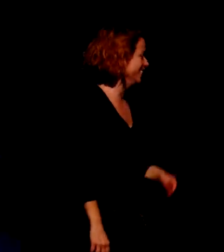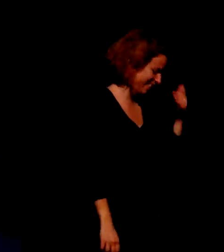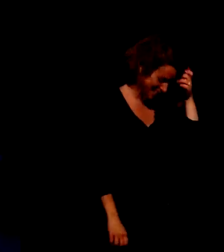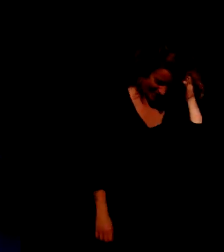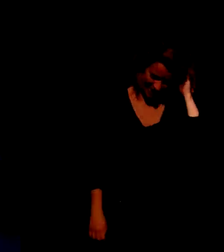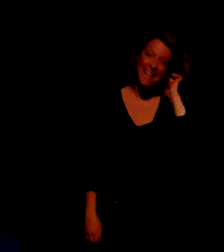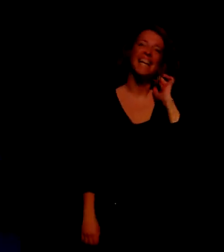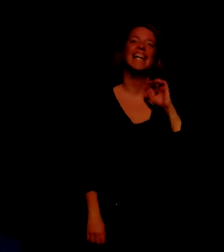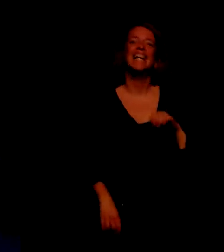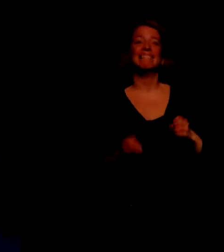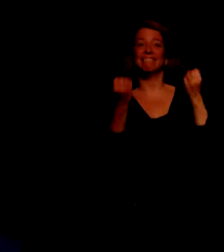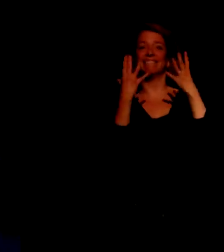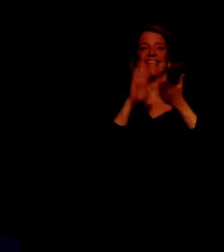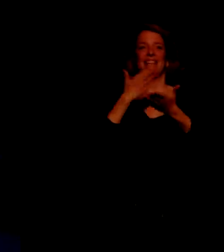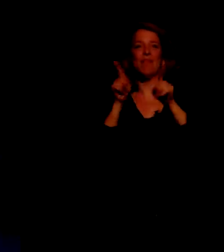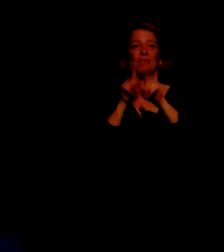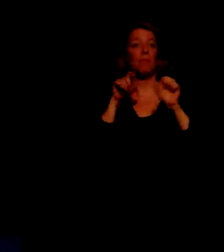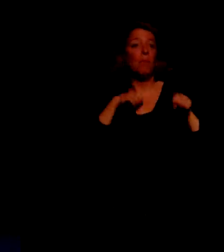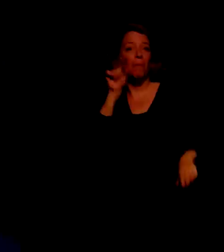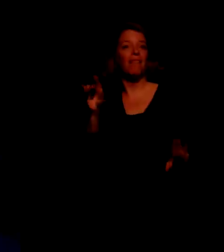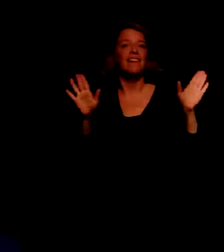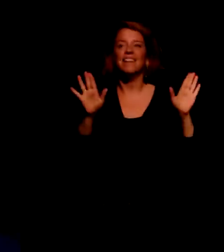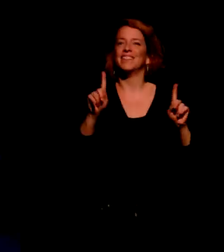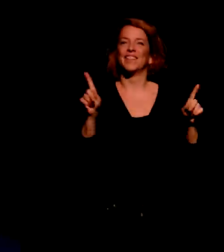reste. Très bien.